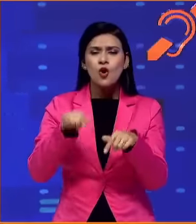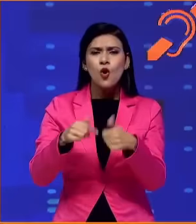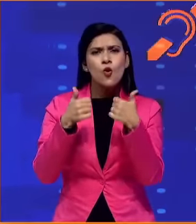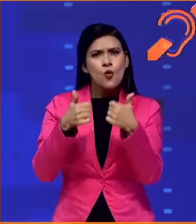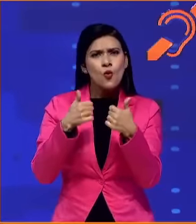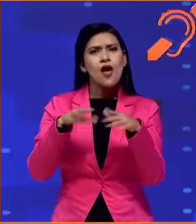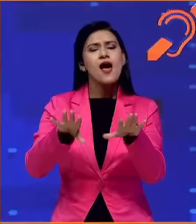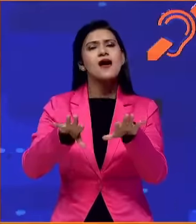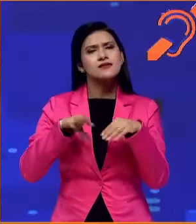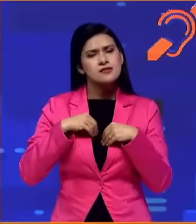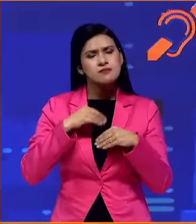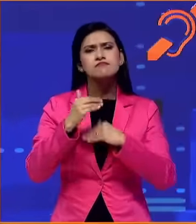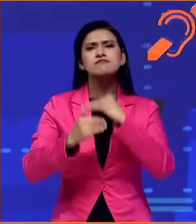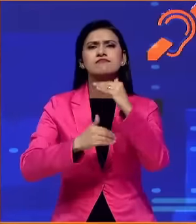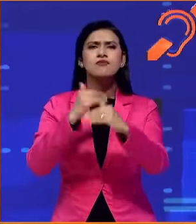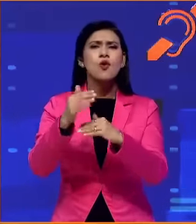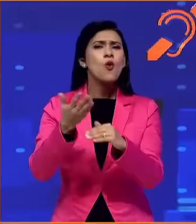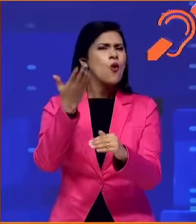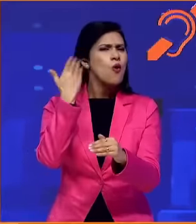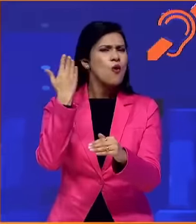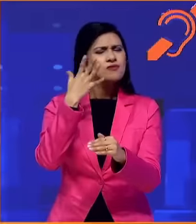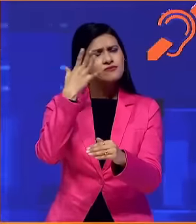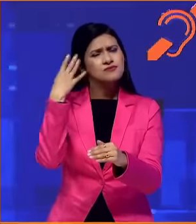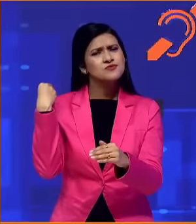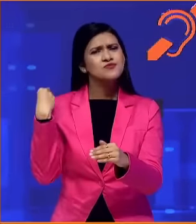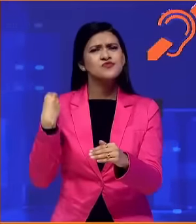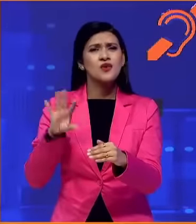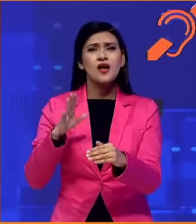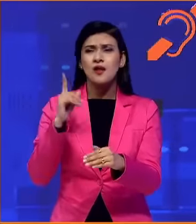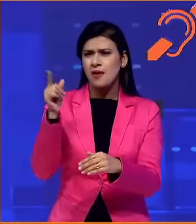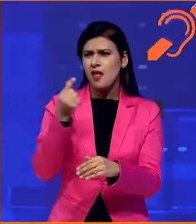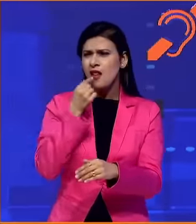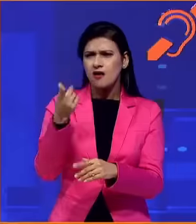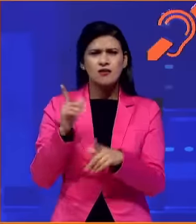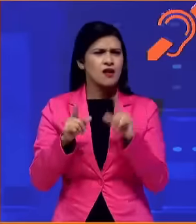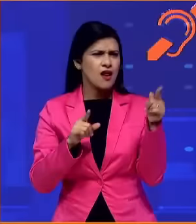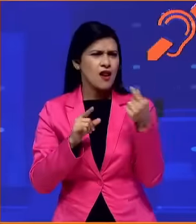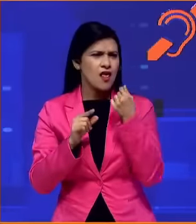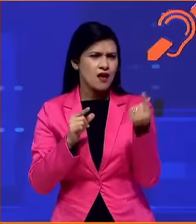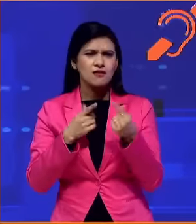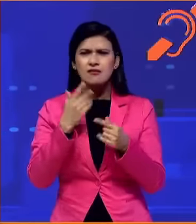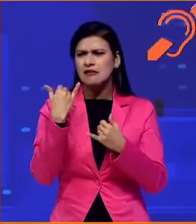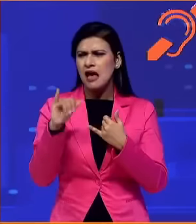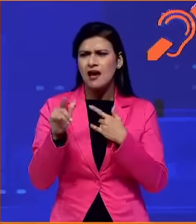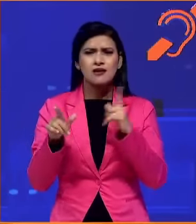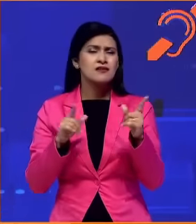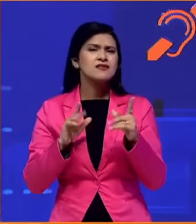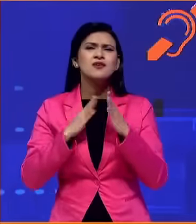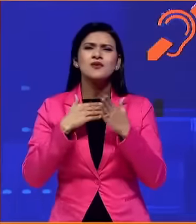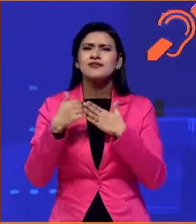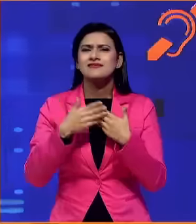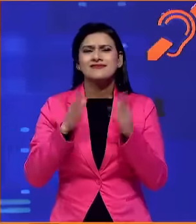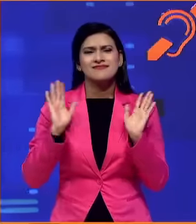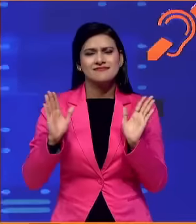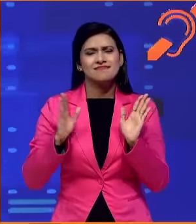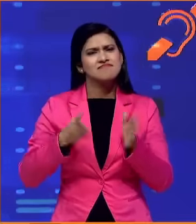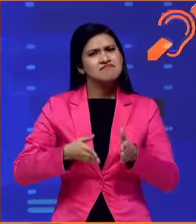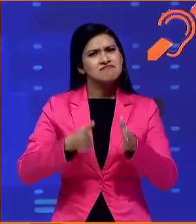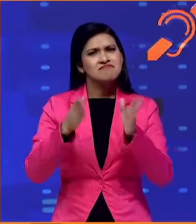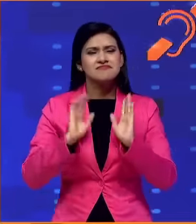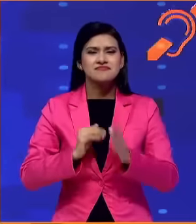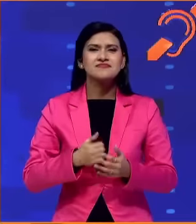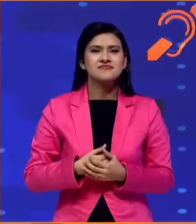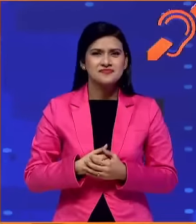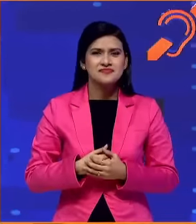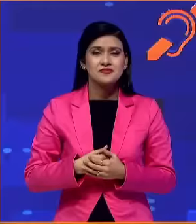माहौलमेंस्वीकारकरनाचाहिएऔरआगेबढ़नाचाहिए। किसनेक्याकिया,इसबारेमेंपुरानेमामलोंकोउठानेसे कोईफायदानहींहोगा।इसलिए ,इनबातोंकोभूलकर आगेबढ़तेहुए... सचिन,